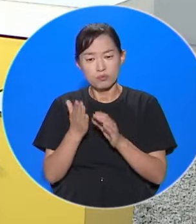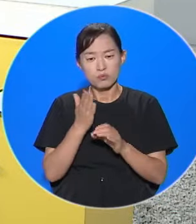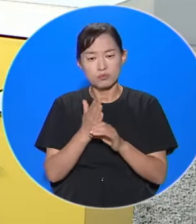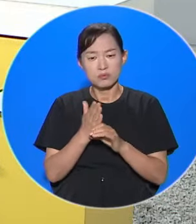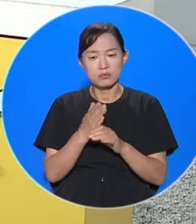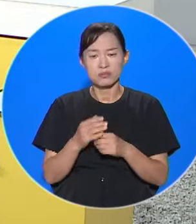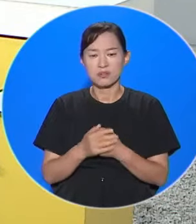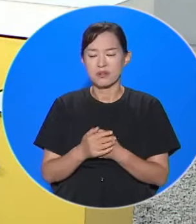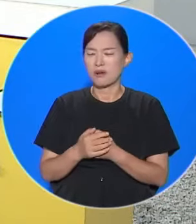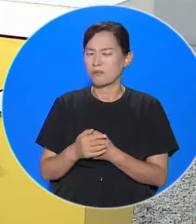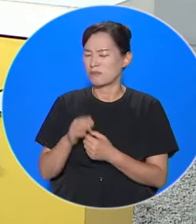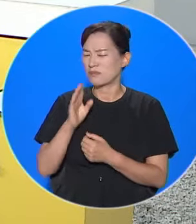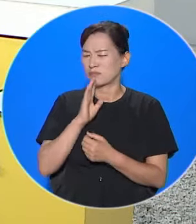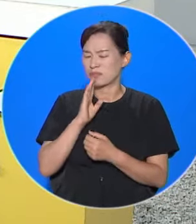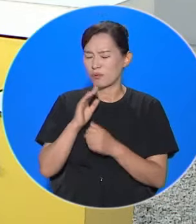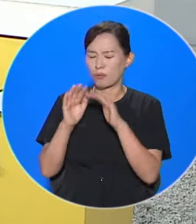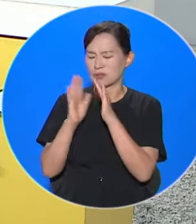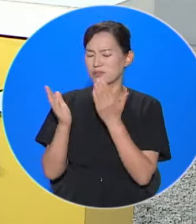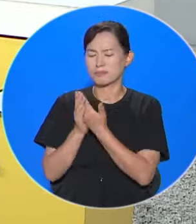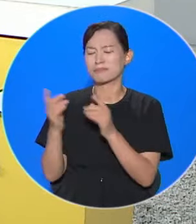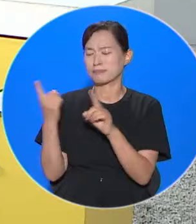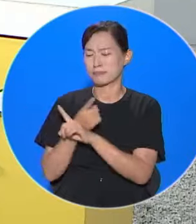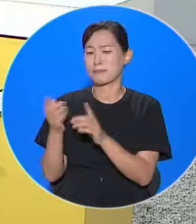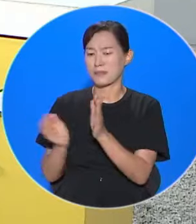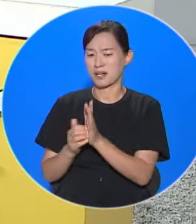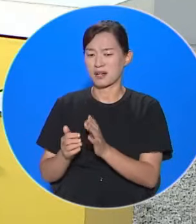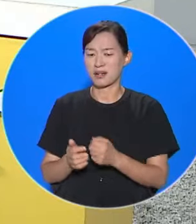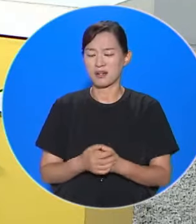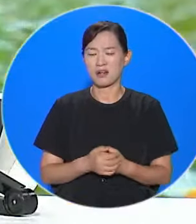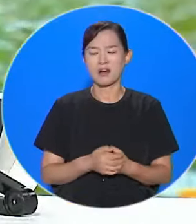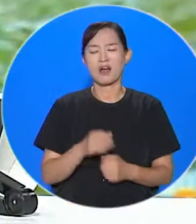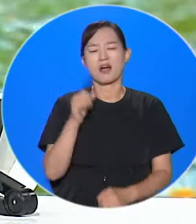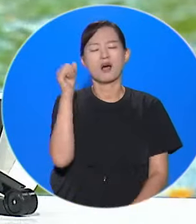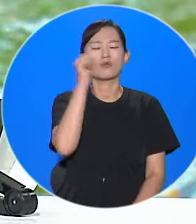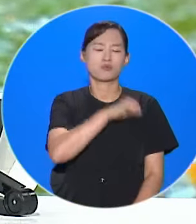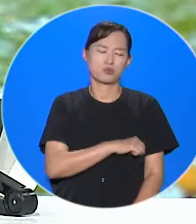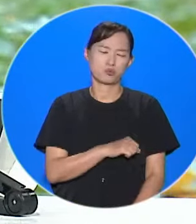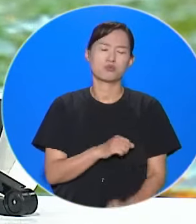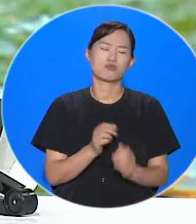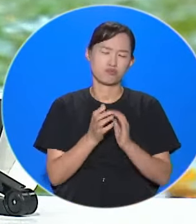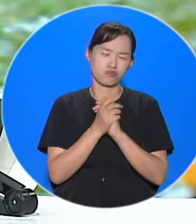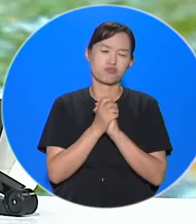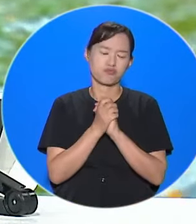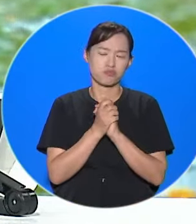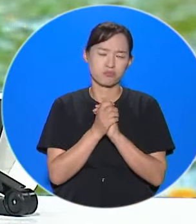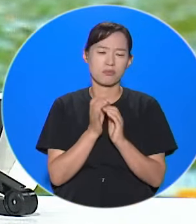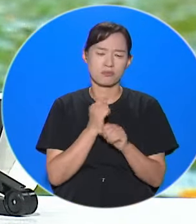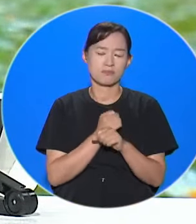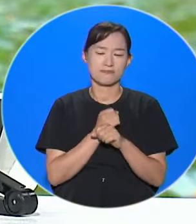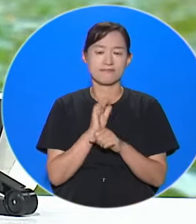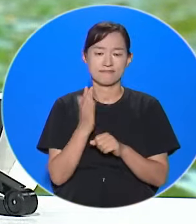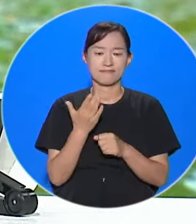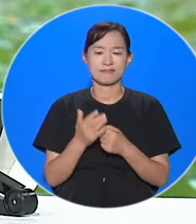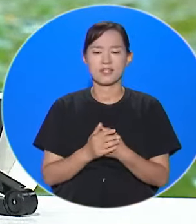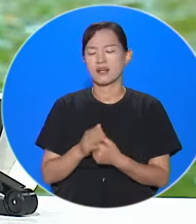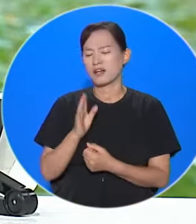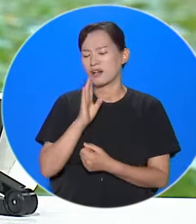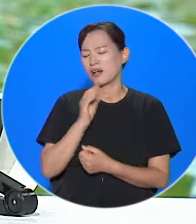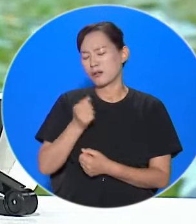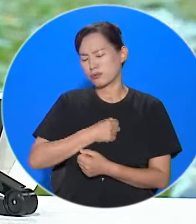아니라 그쪽으로 아주. 아예 따라가 버렸어요. 그렇죠. 아유, 그럼 기도해야 되겠네요, 진짜. 막